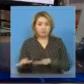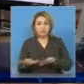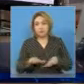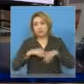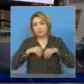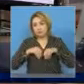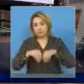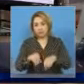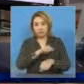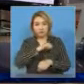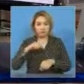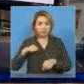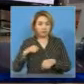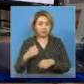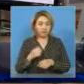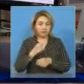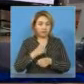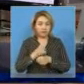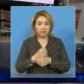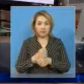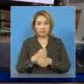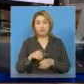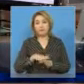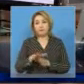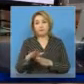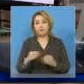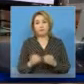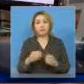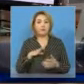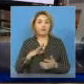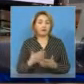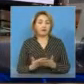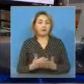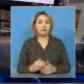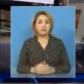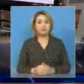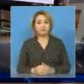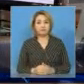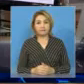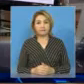егер де өздері жаңа егіс жұмыстарын оңтайлы мерзімде агротехникалық талаптарын